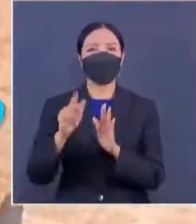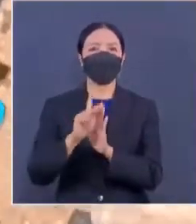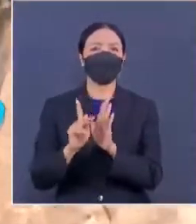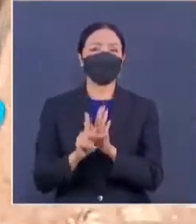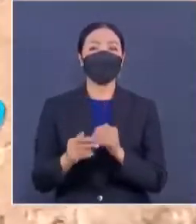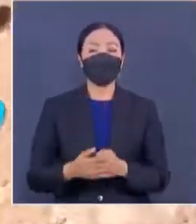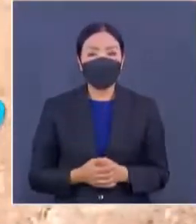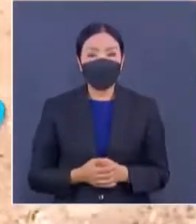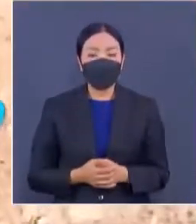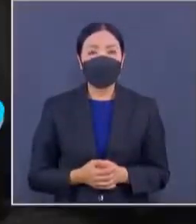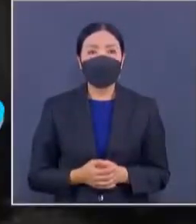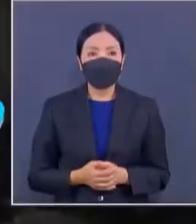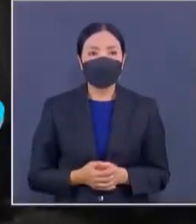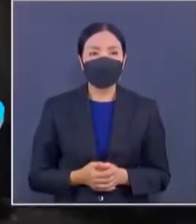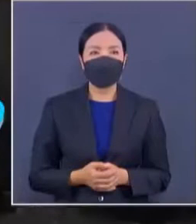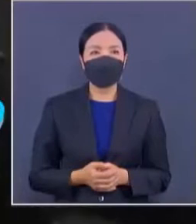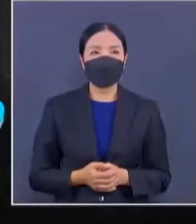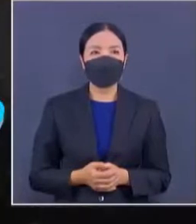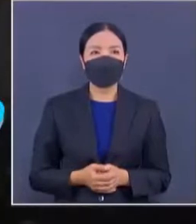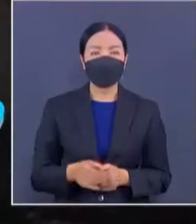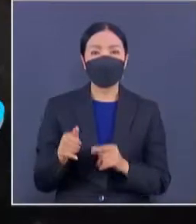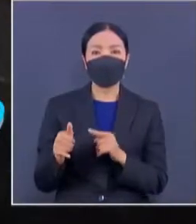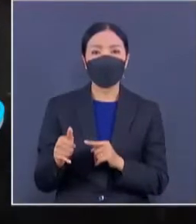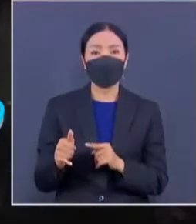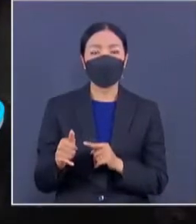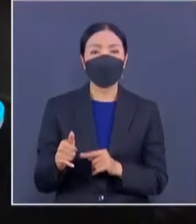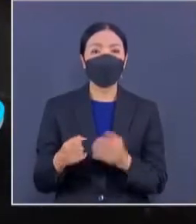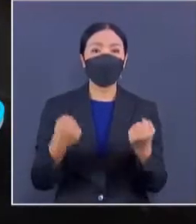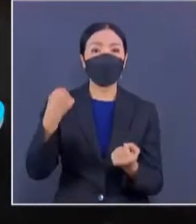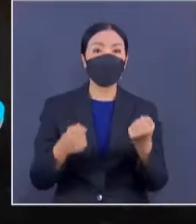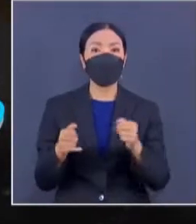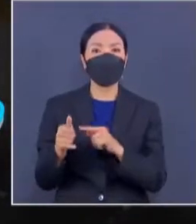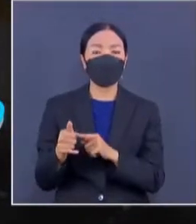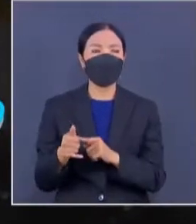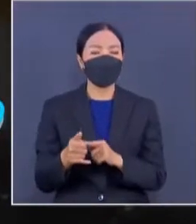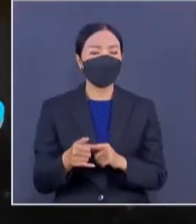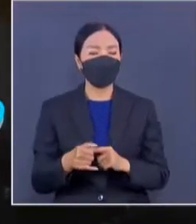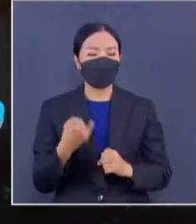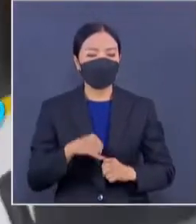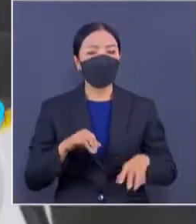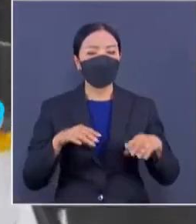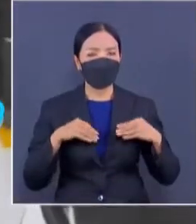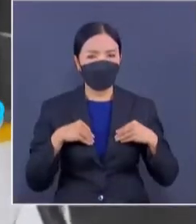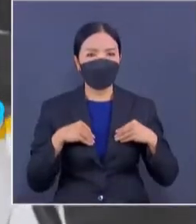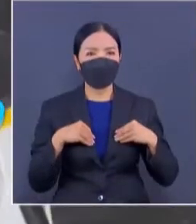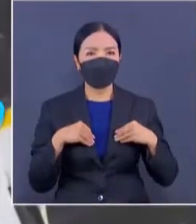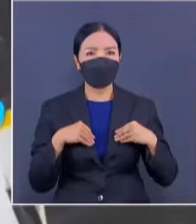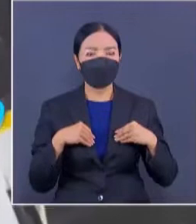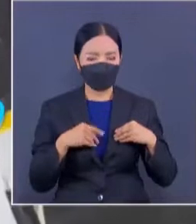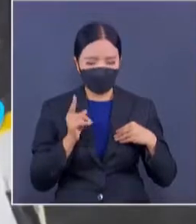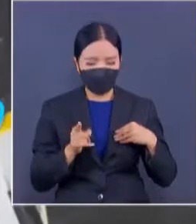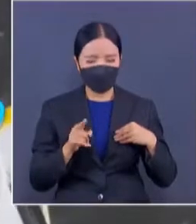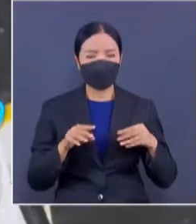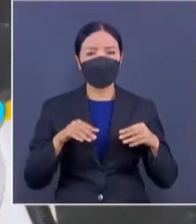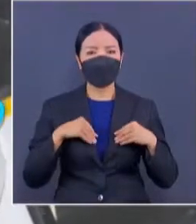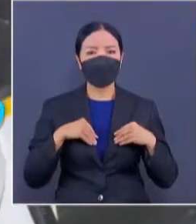ายขณะที่เจ้าตัวนายนรินทร์ศาสตร์ผู้ต้องหาเจ้าตัวก็รับสารภาพครับยอมรับความจริง